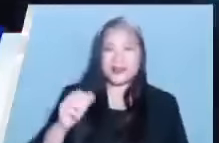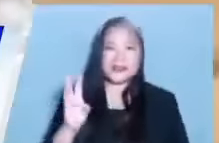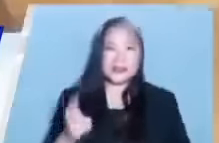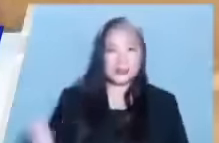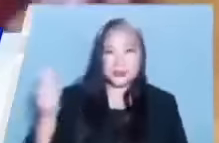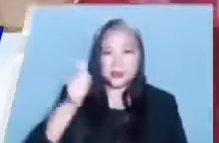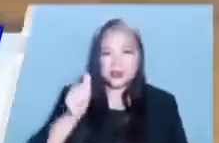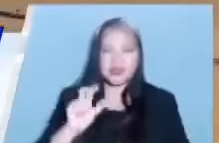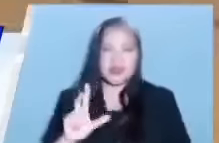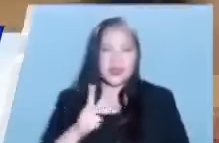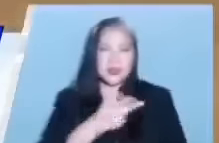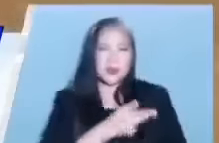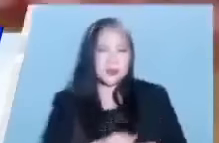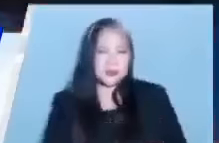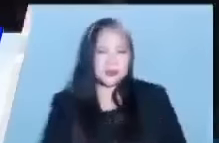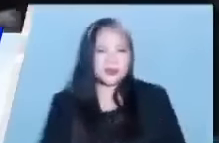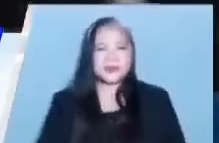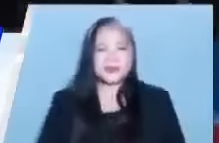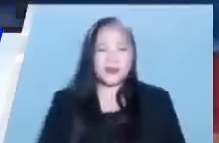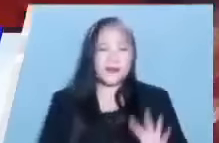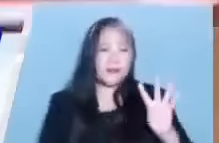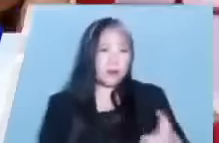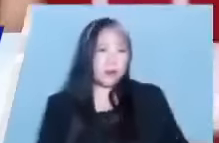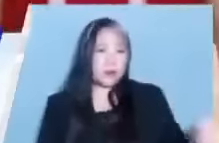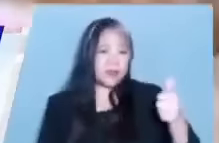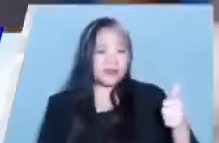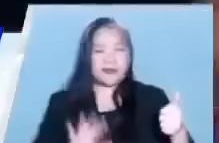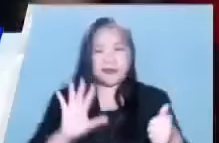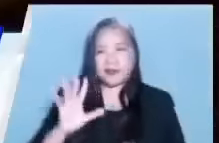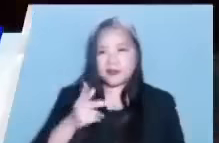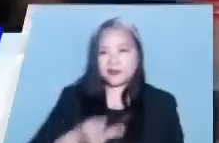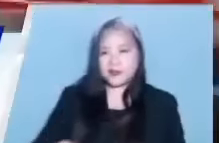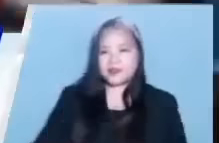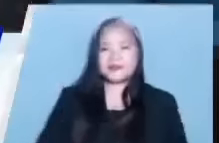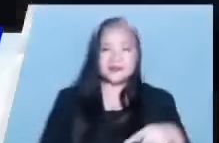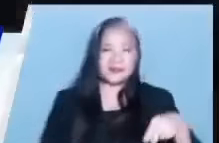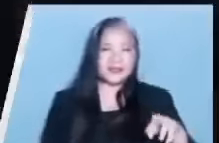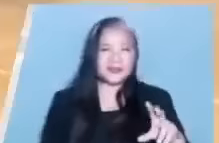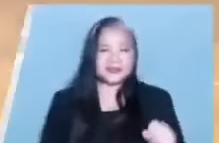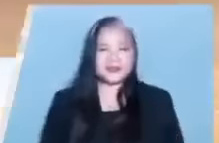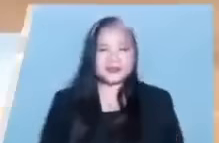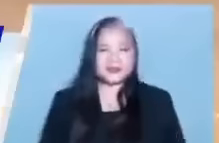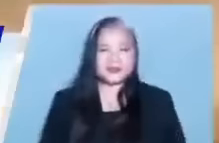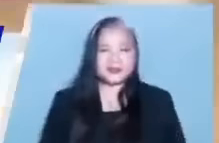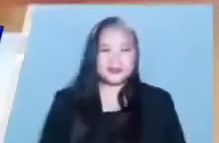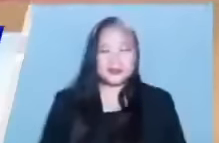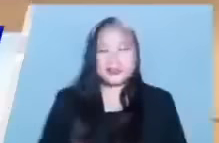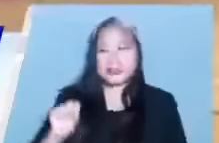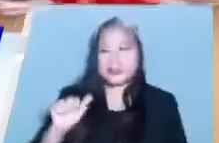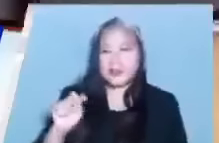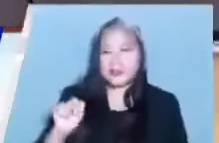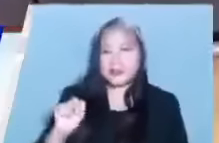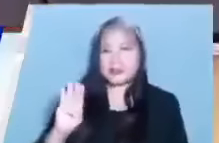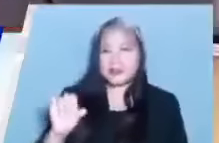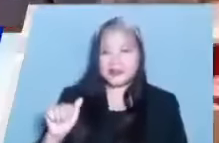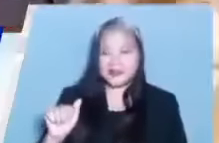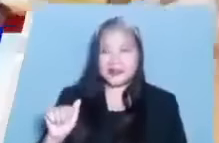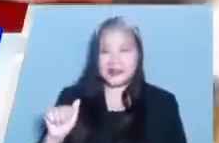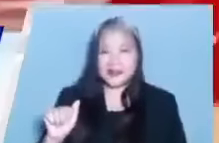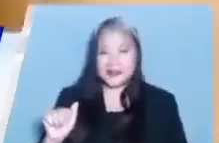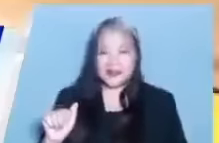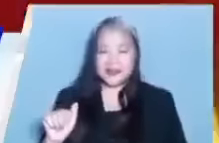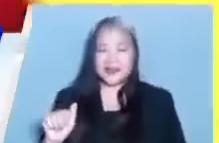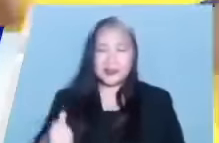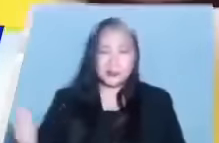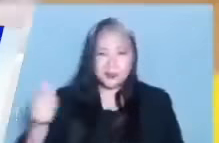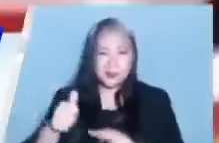losses. Meron namang 4 wins at 5 losses ang Pirates. Panalo naman po ang San Beda Red Lions kontra sa Perpetual Altas. Sa